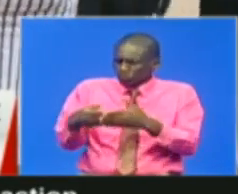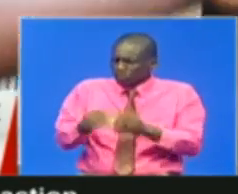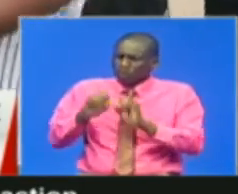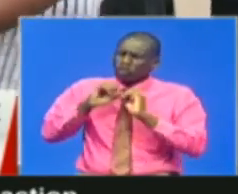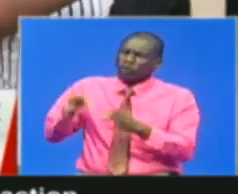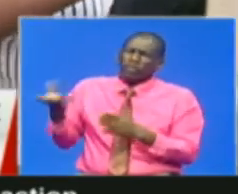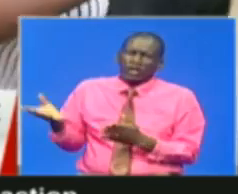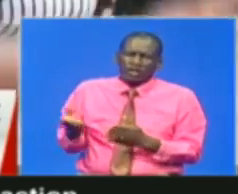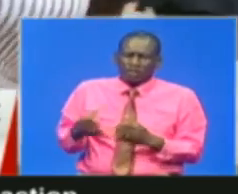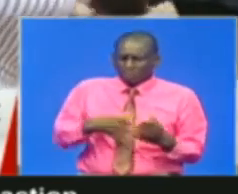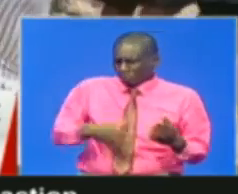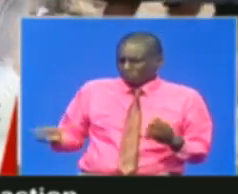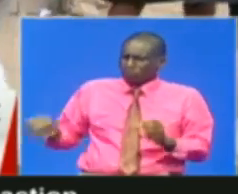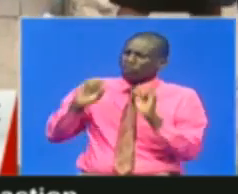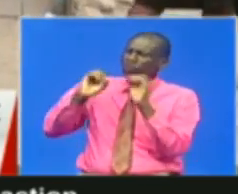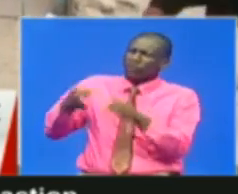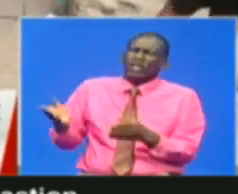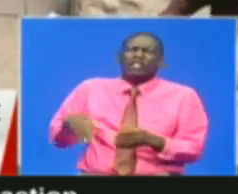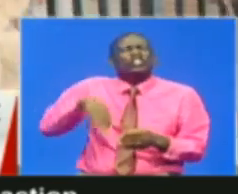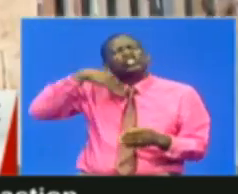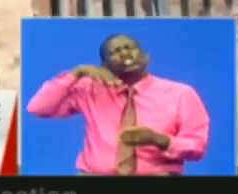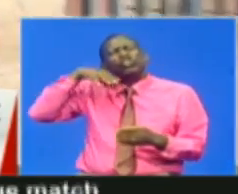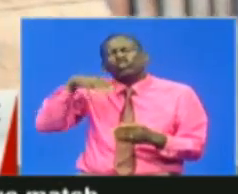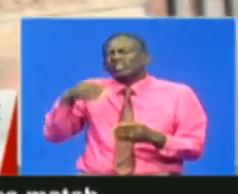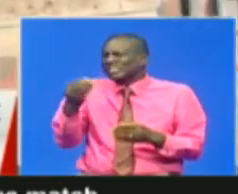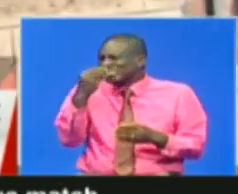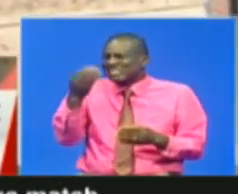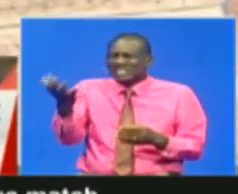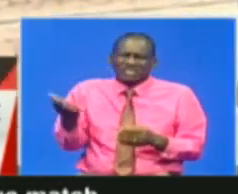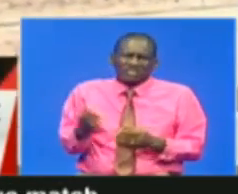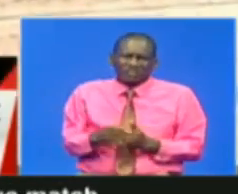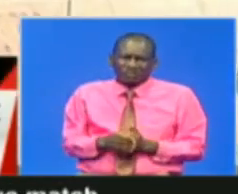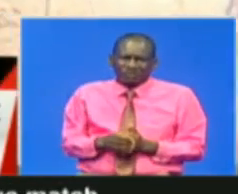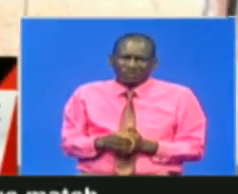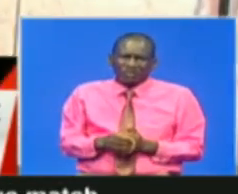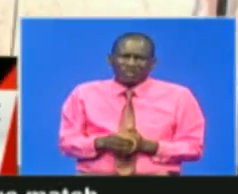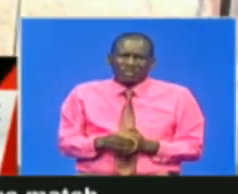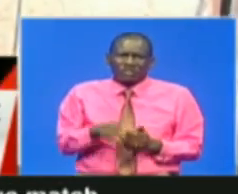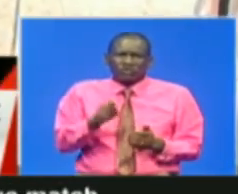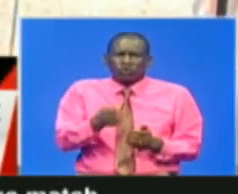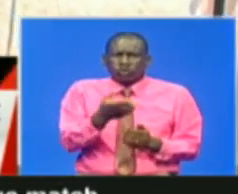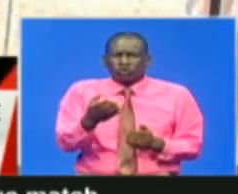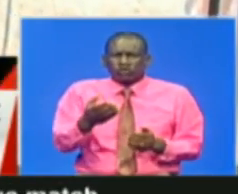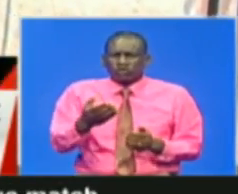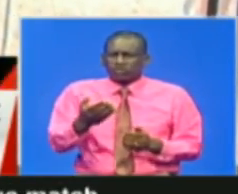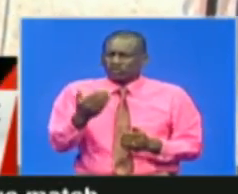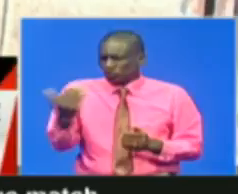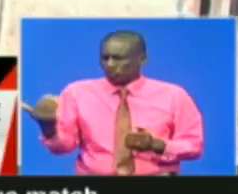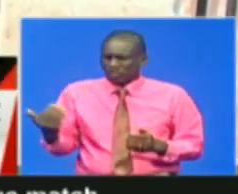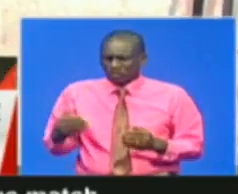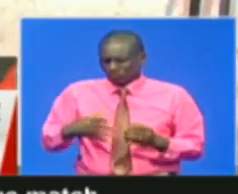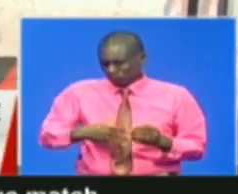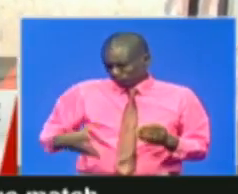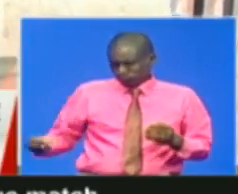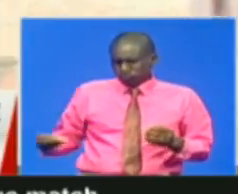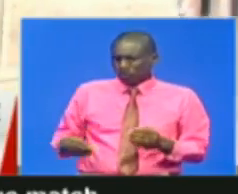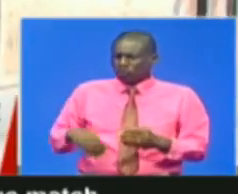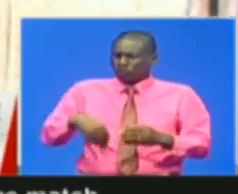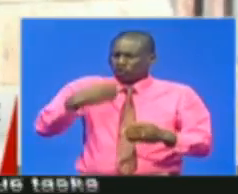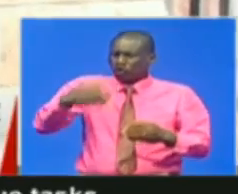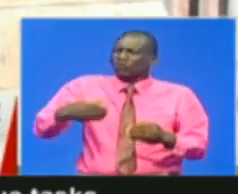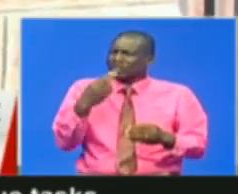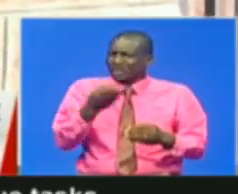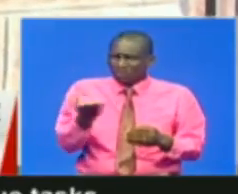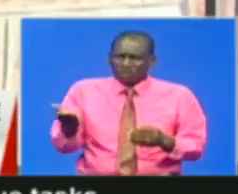alikuwa ametolewa karibu hapo. Madogo ndio alikuwa anacheza naye. Watoto wanapatikana hapo mara mingi sana. Wale wadogo na wakubwa, mimba